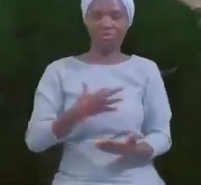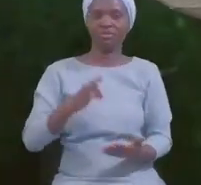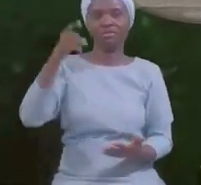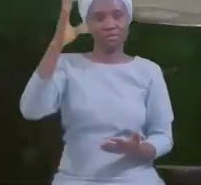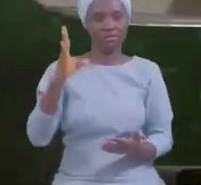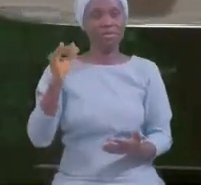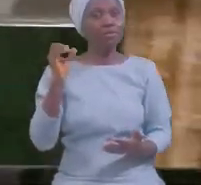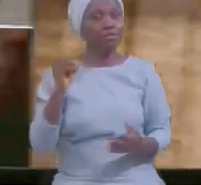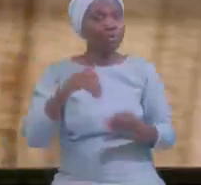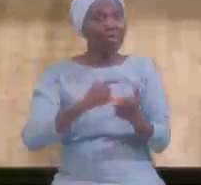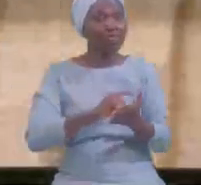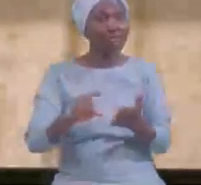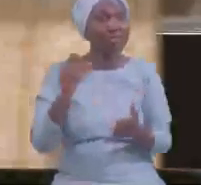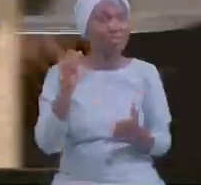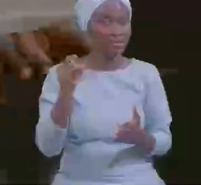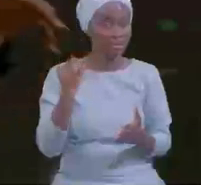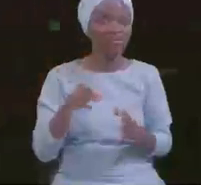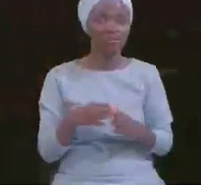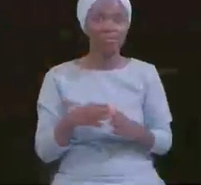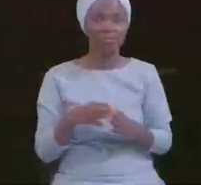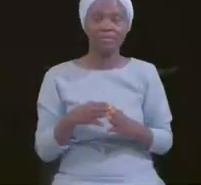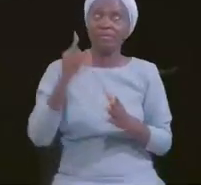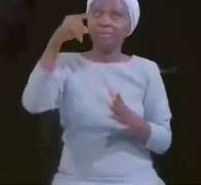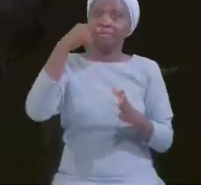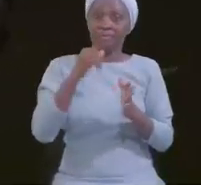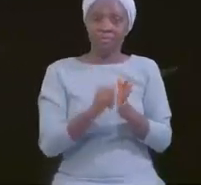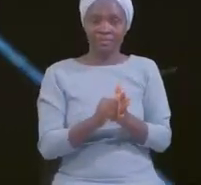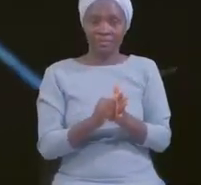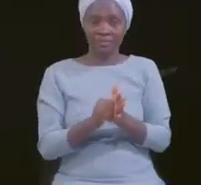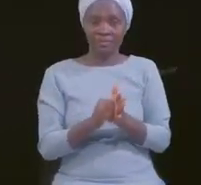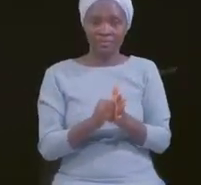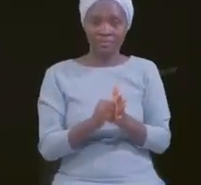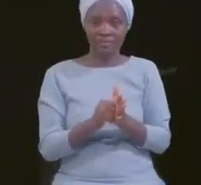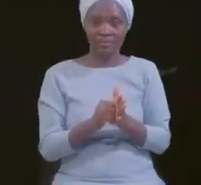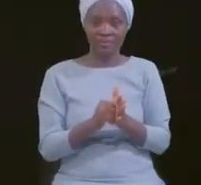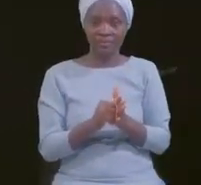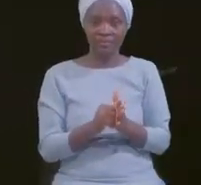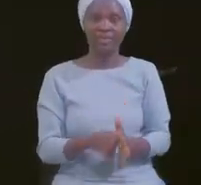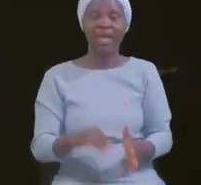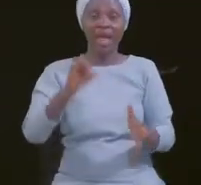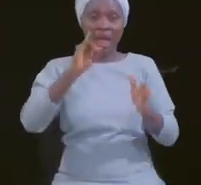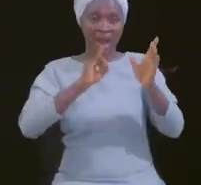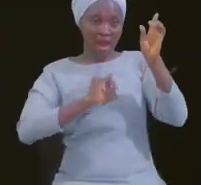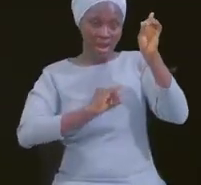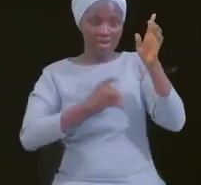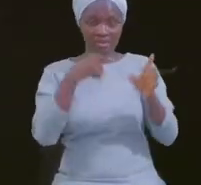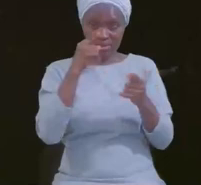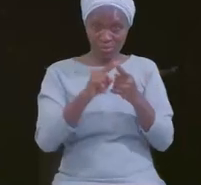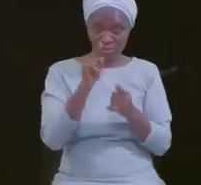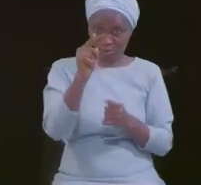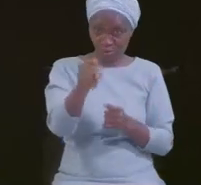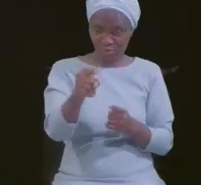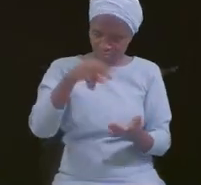11. Il a dit, je te l'ordonne, dit-il au